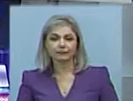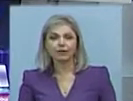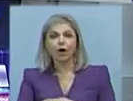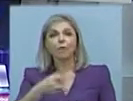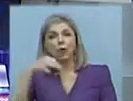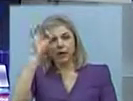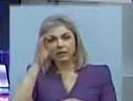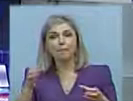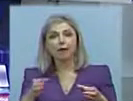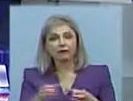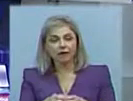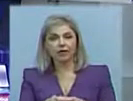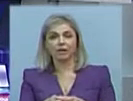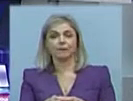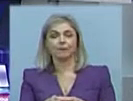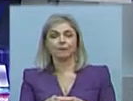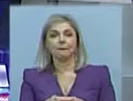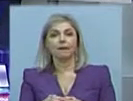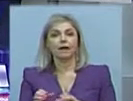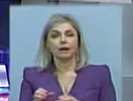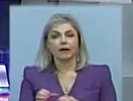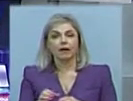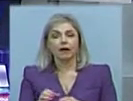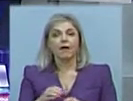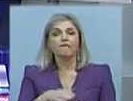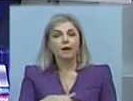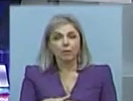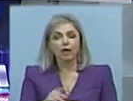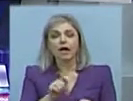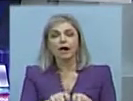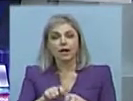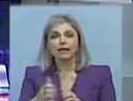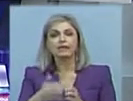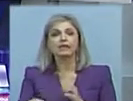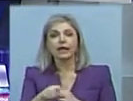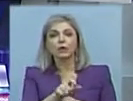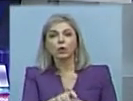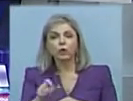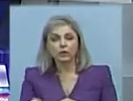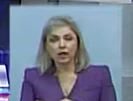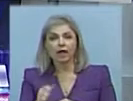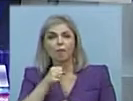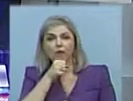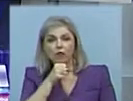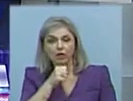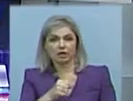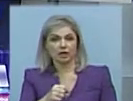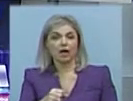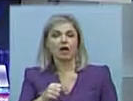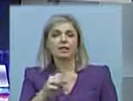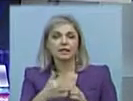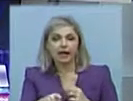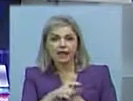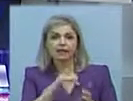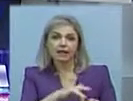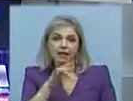Поліцейські підрозділу превентивної діяльності реалізували рейд серед громадян похилого віку Центрального та Інгульського районів